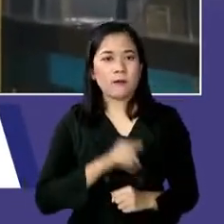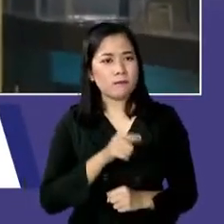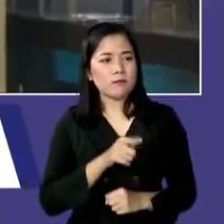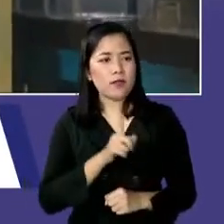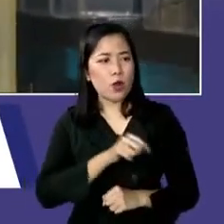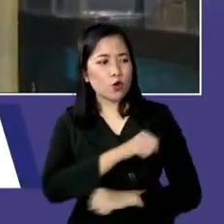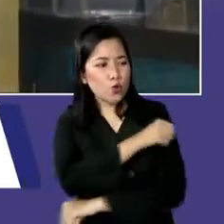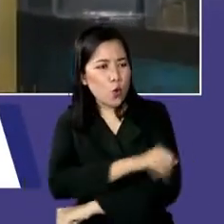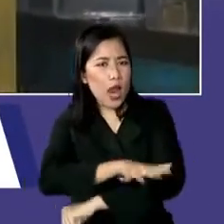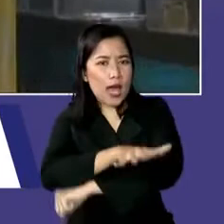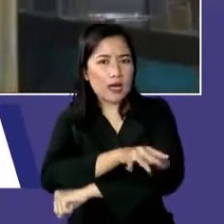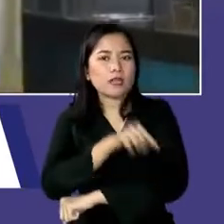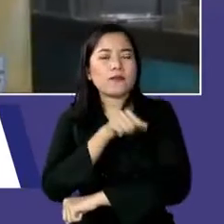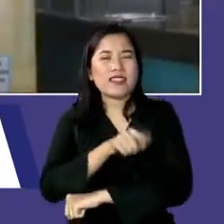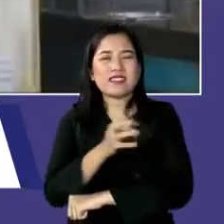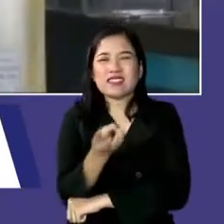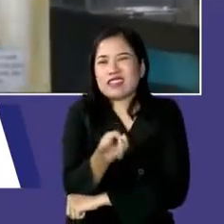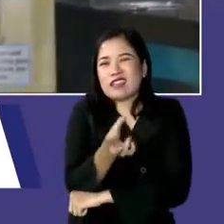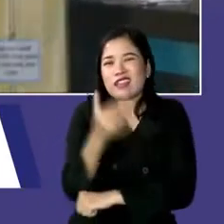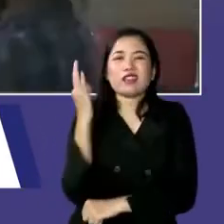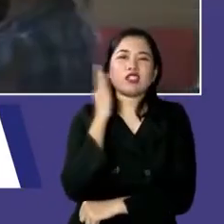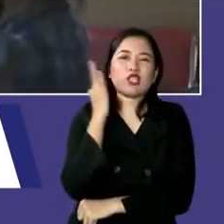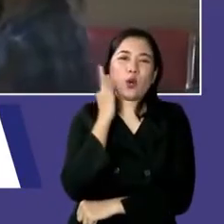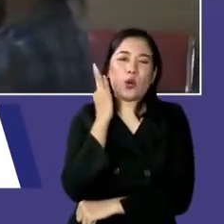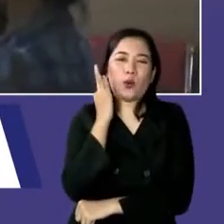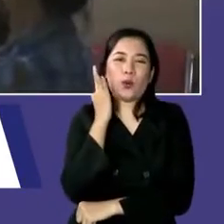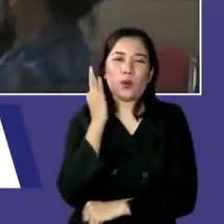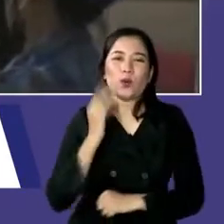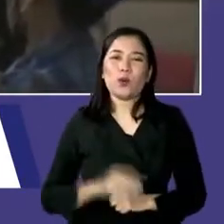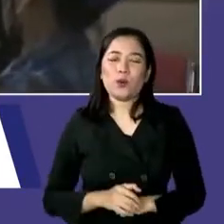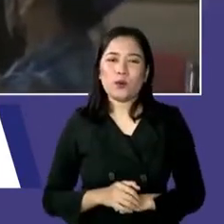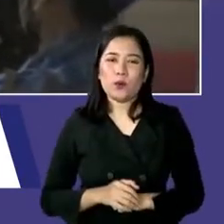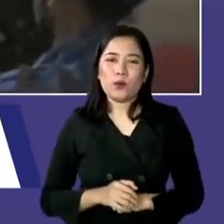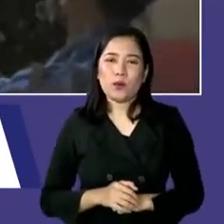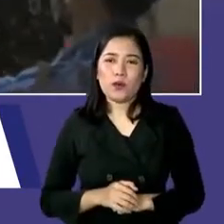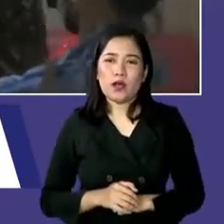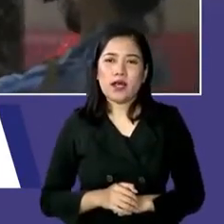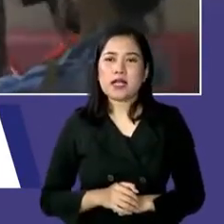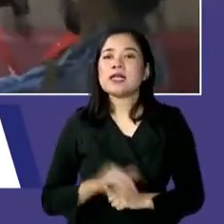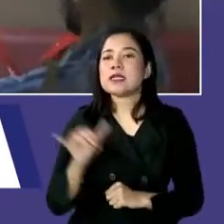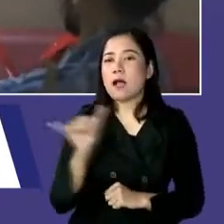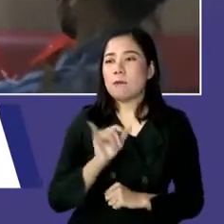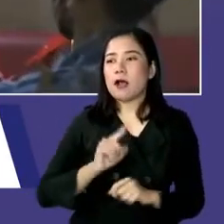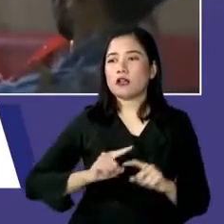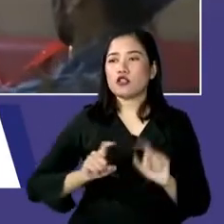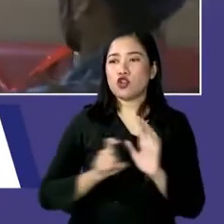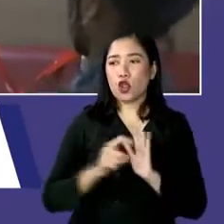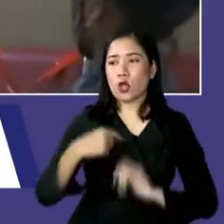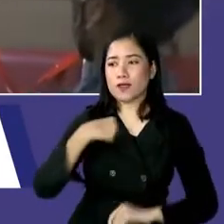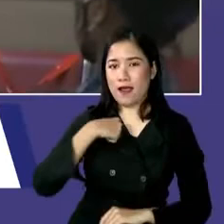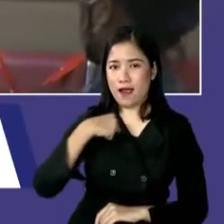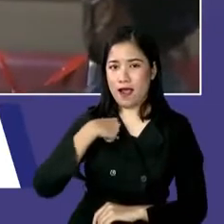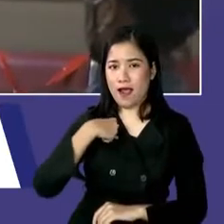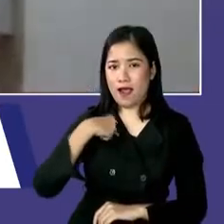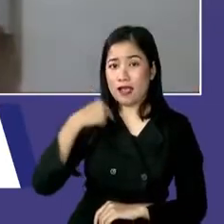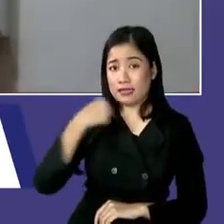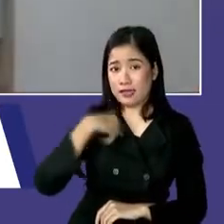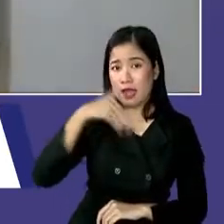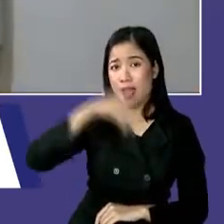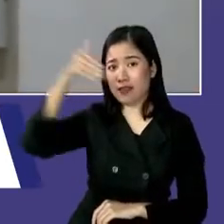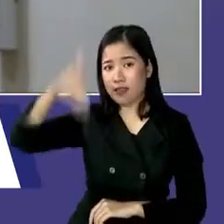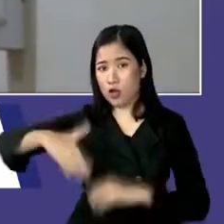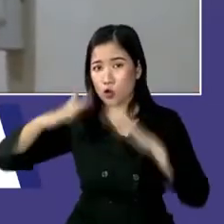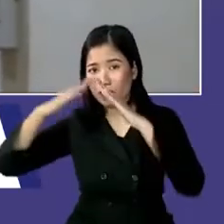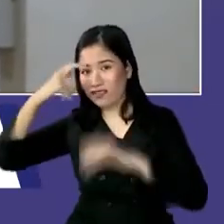memberikan penularan dia lebih sedikit seperti itu juga misalnya seperti saya saya datang ke rumah sakit